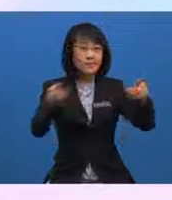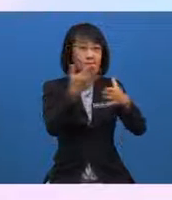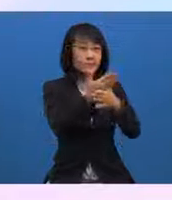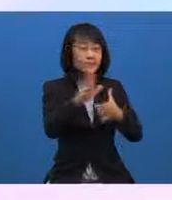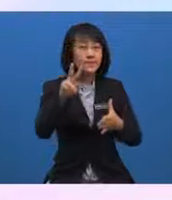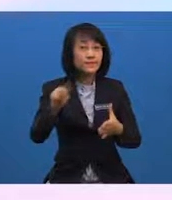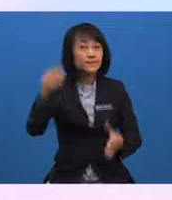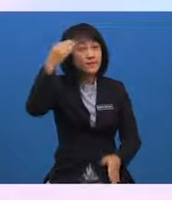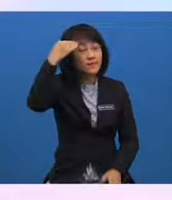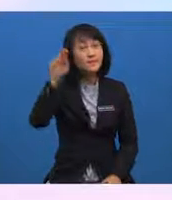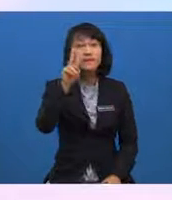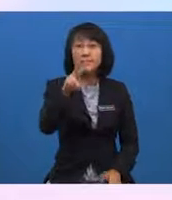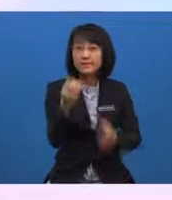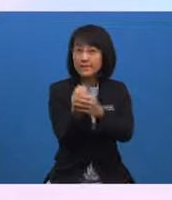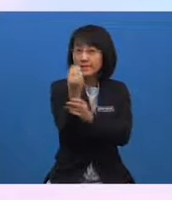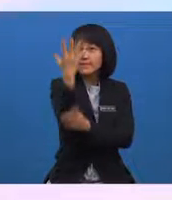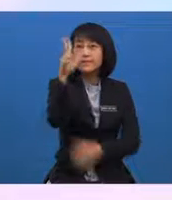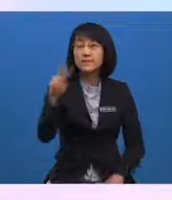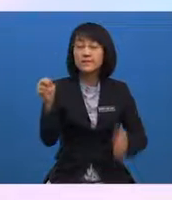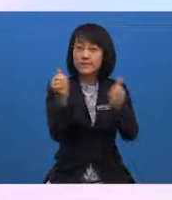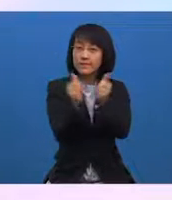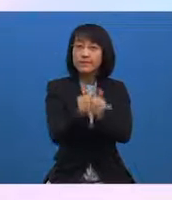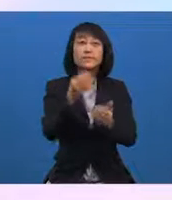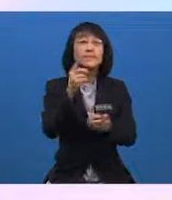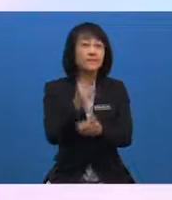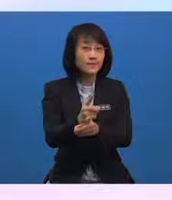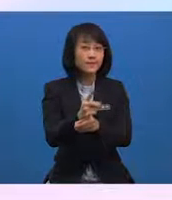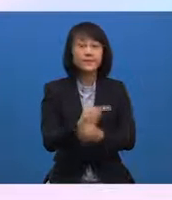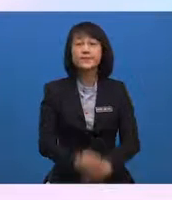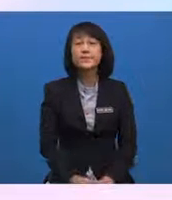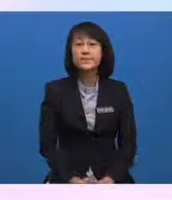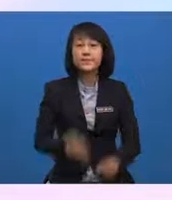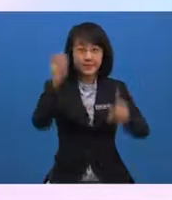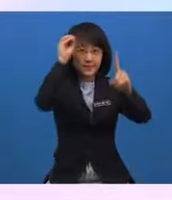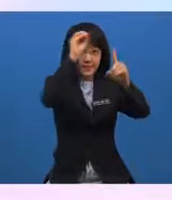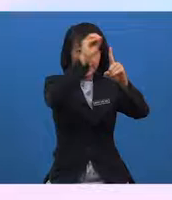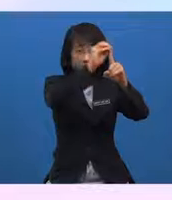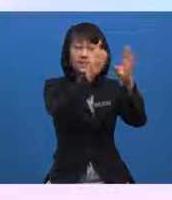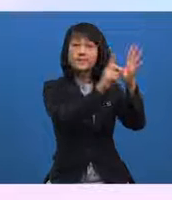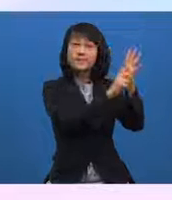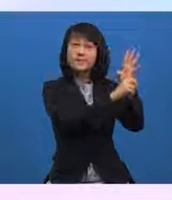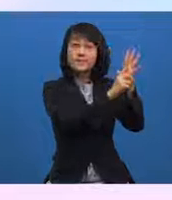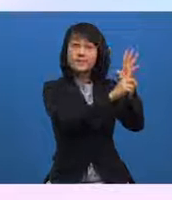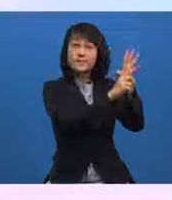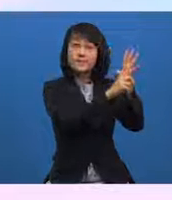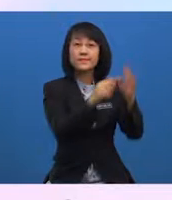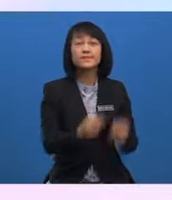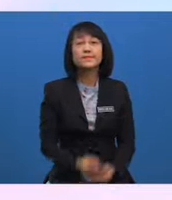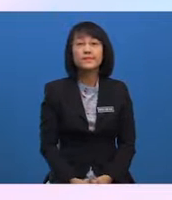bagi dua tumbuhan dengan betul. Objektif pembelajaran kita yang keempat